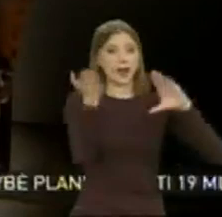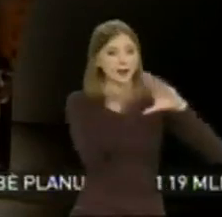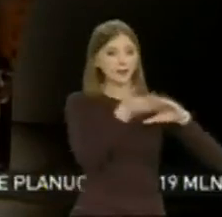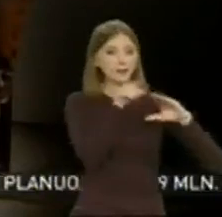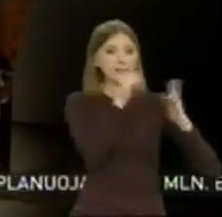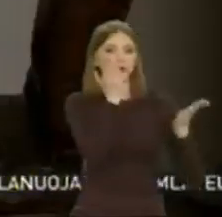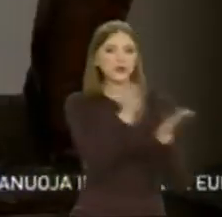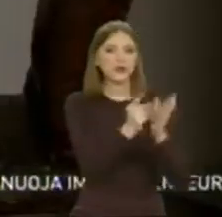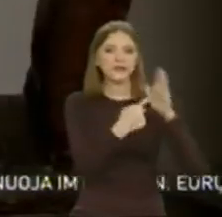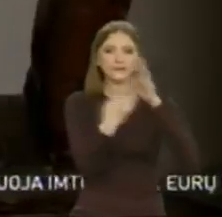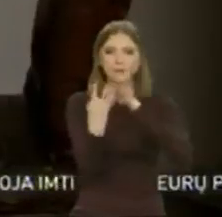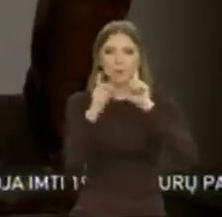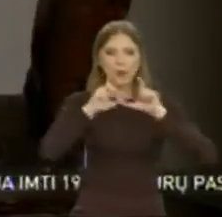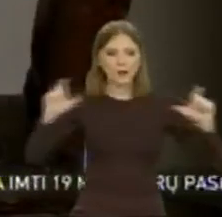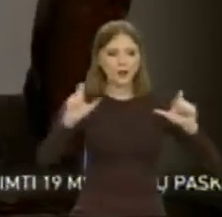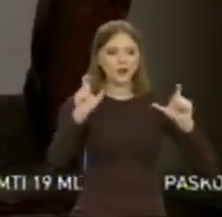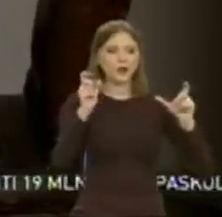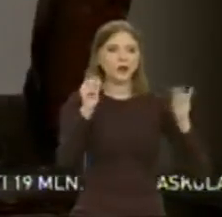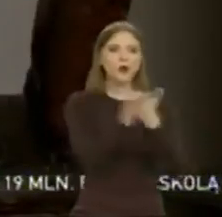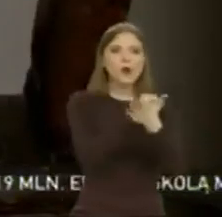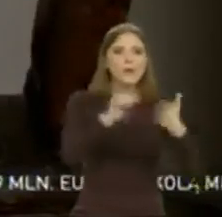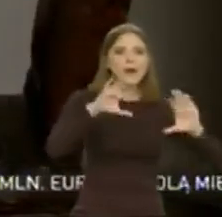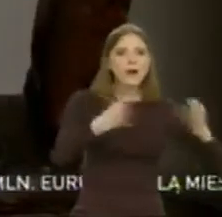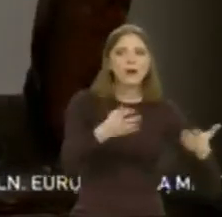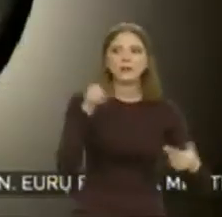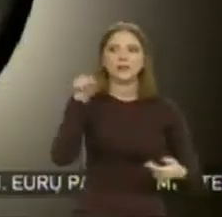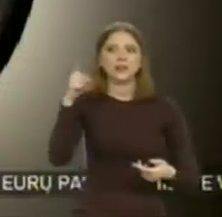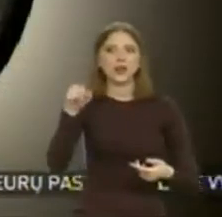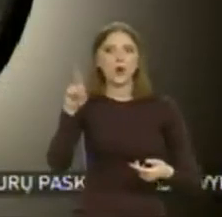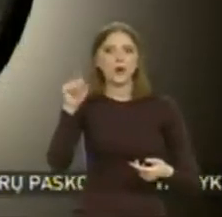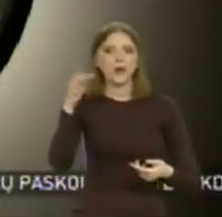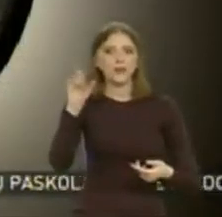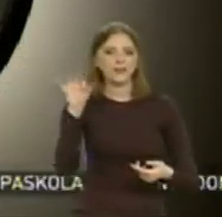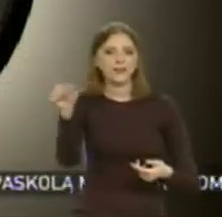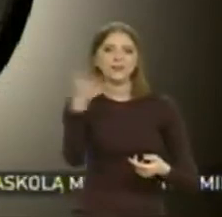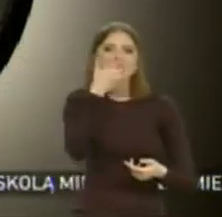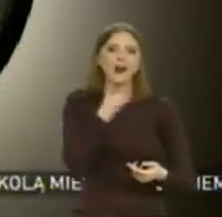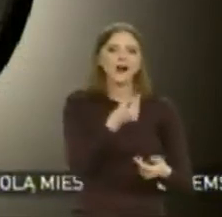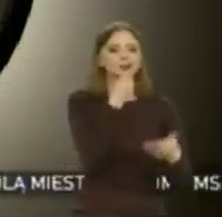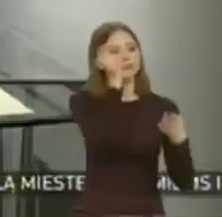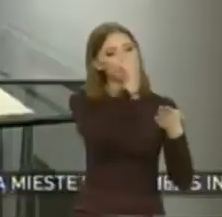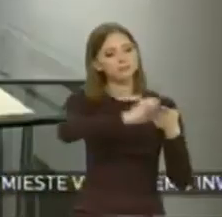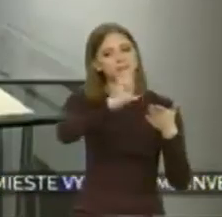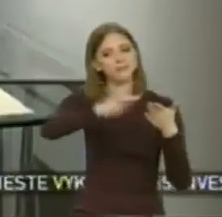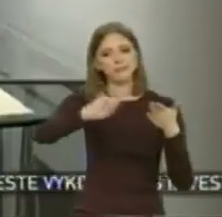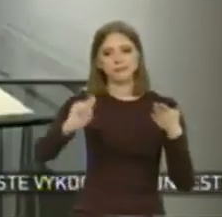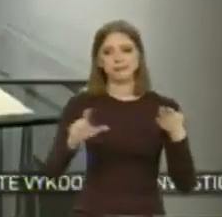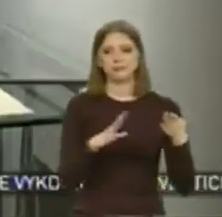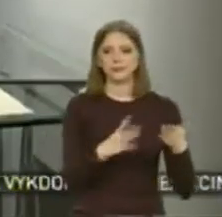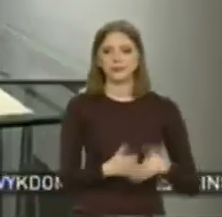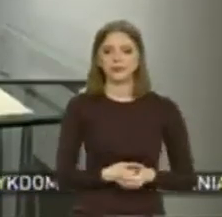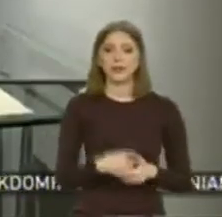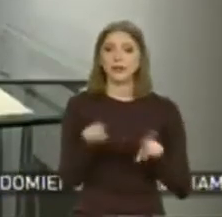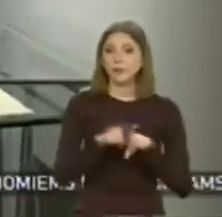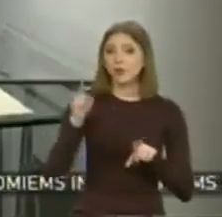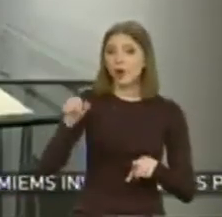mokyklos dokumentas, kuriame kaip itin kruopštus ir gražiai rašantis mokinys įskiriamas Simonas Daukantas. Nemažiau įdomus ir